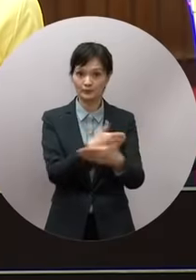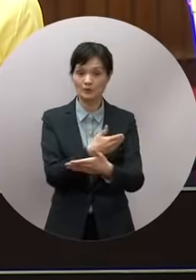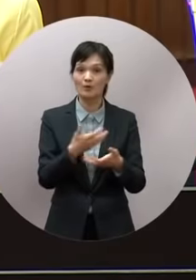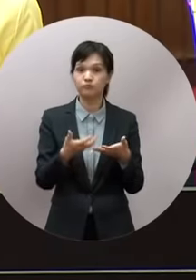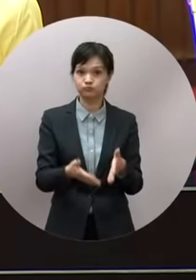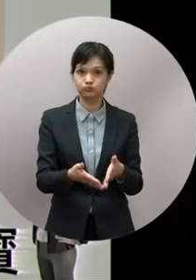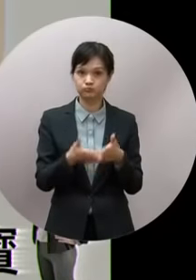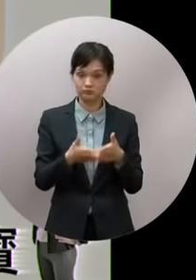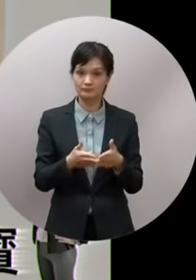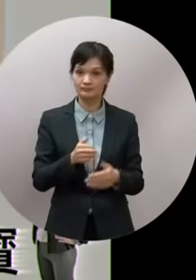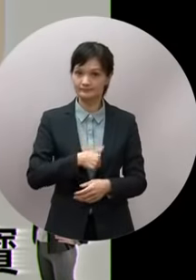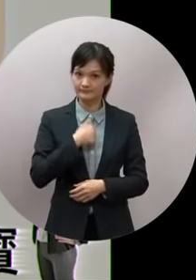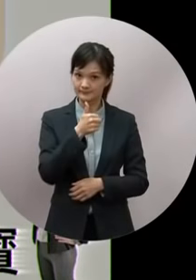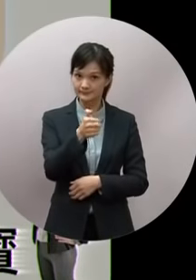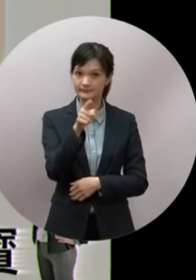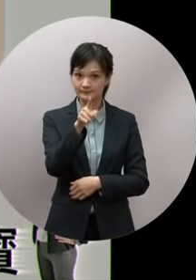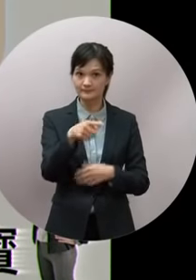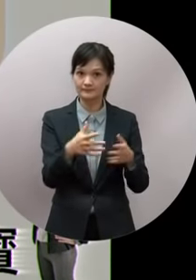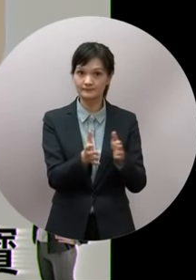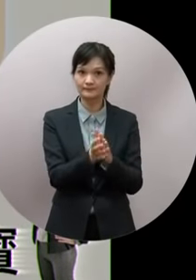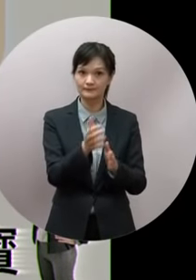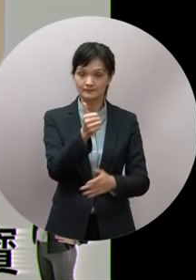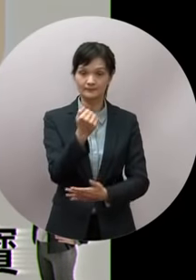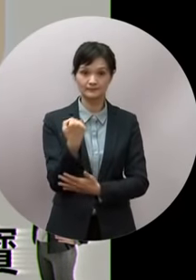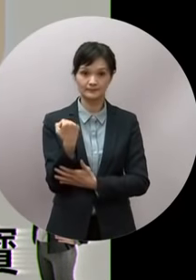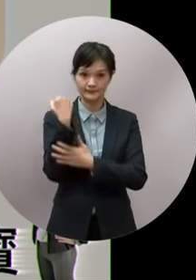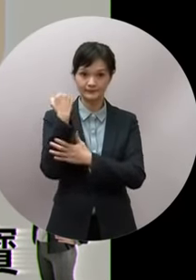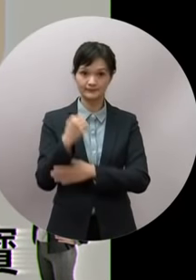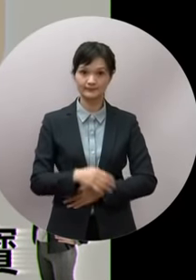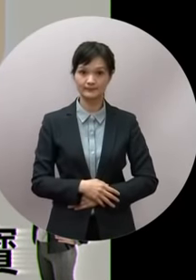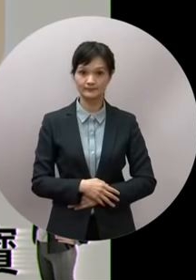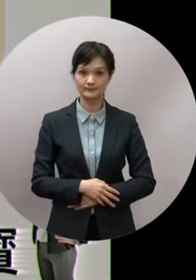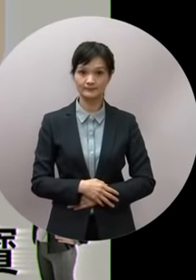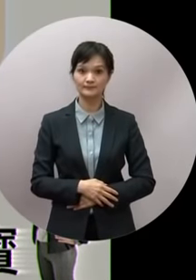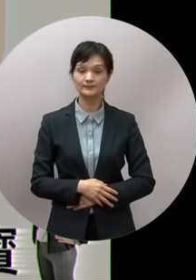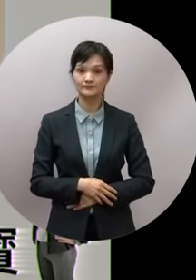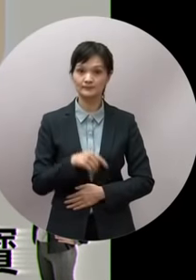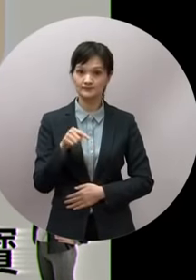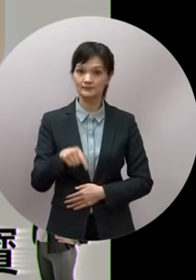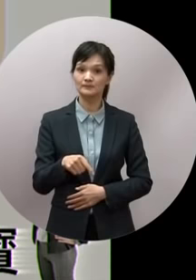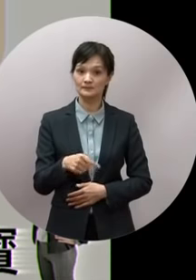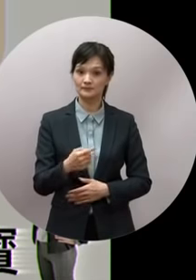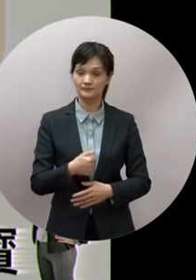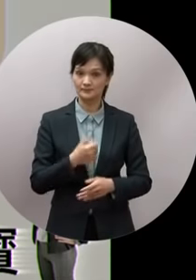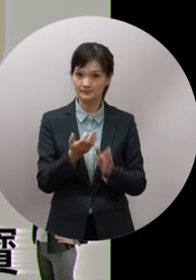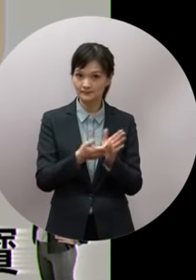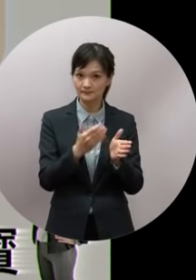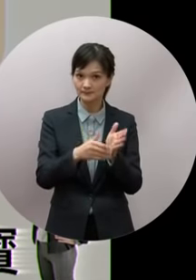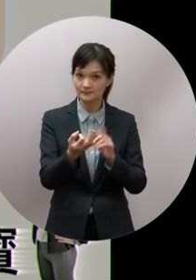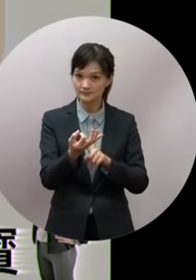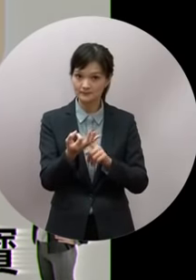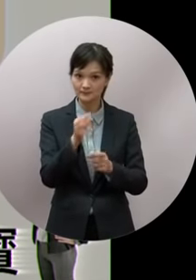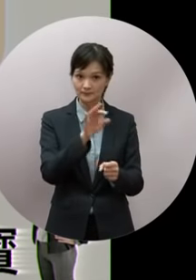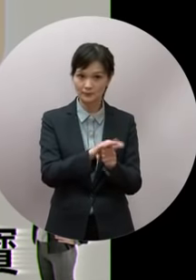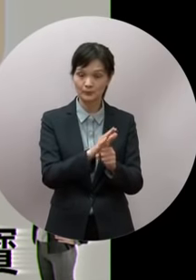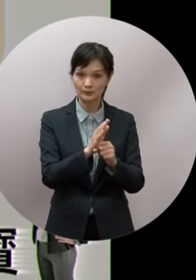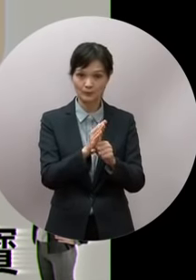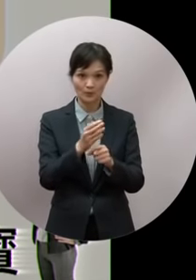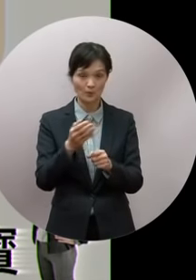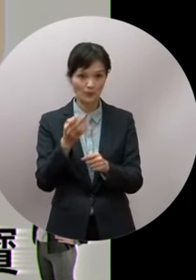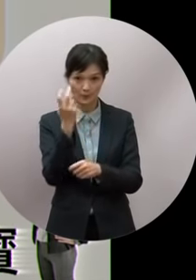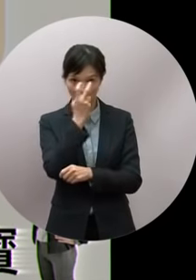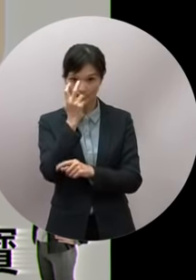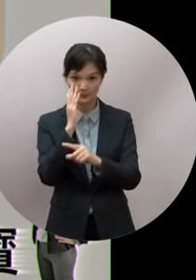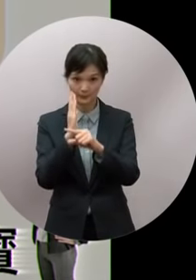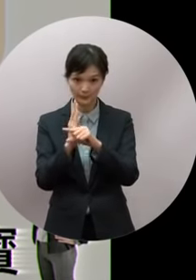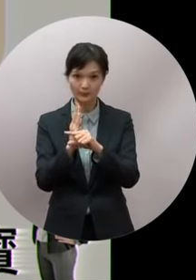感谢的部长您的支持。这几个案子哈都已经呢核定了补助的金额，或是正在审查中，